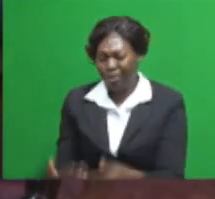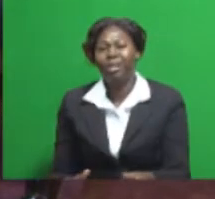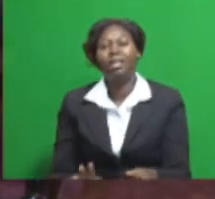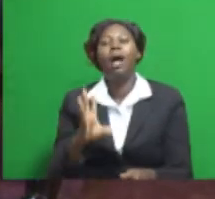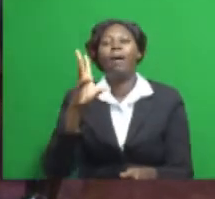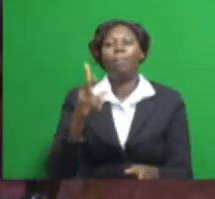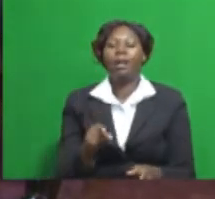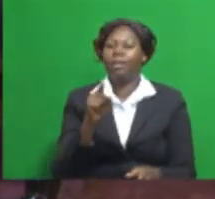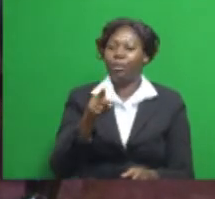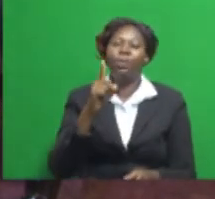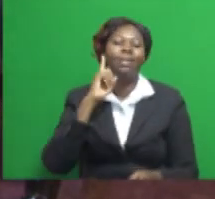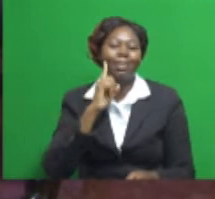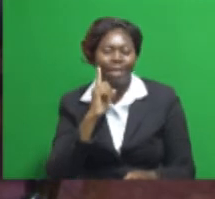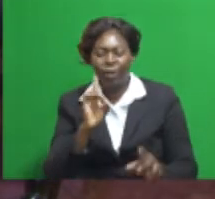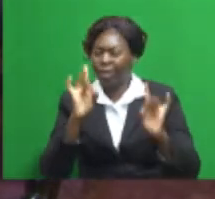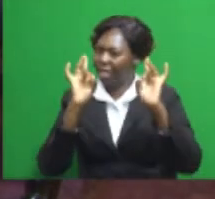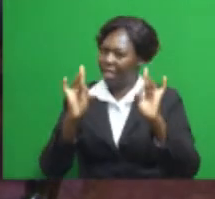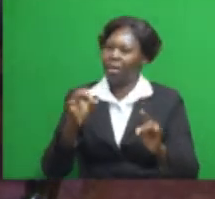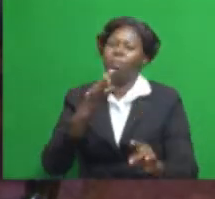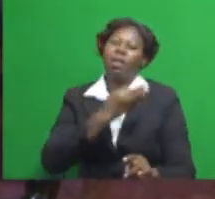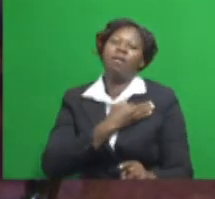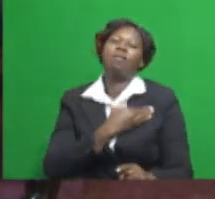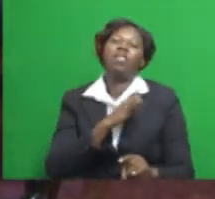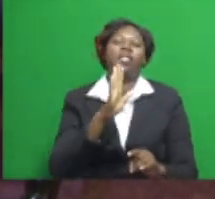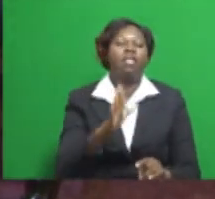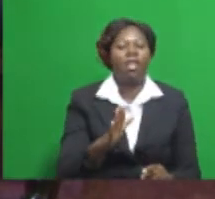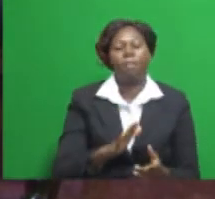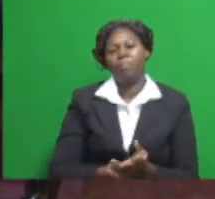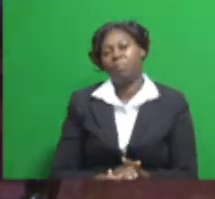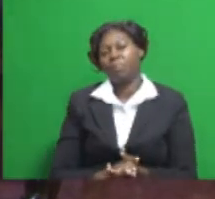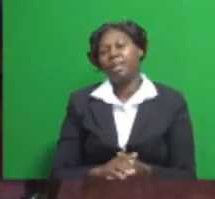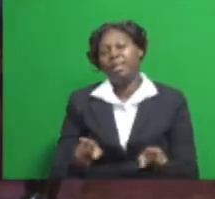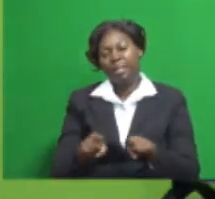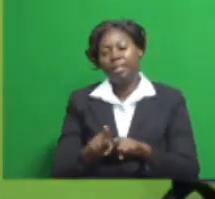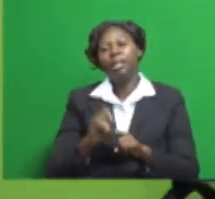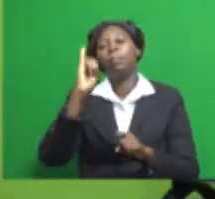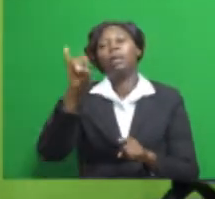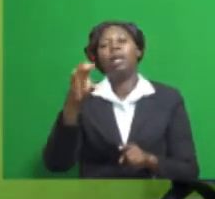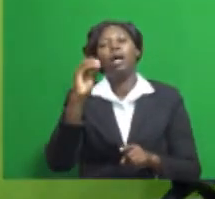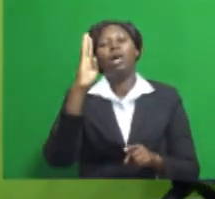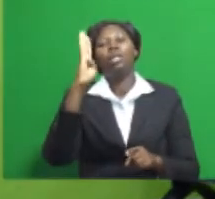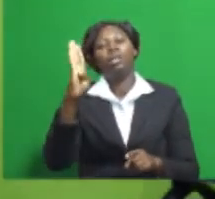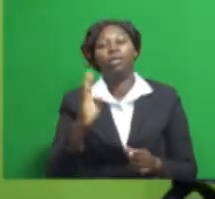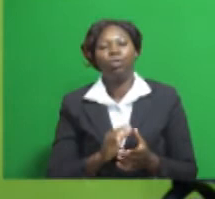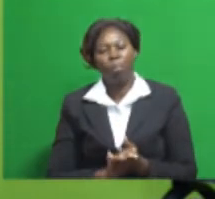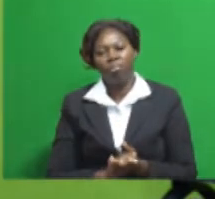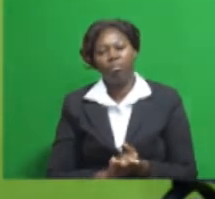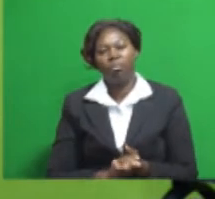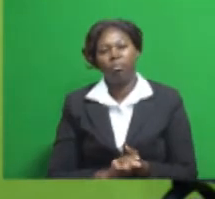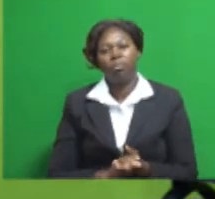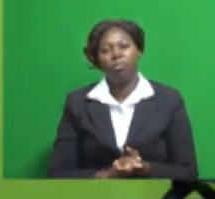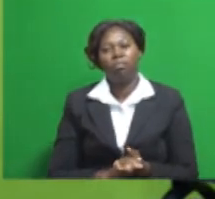Job ndizvozvo Jehovha akapa Jehovha atendera ake kuti zviite hanza aparara pana Job 1925 pane paakatotaura